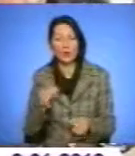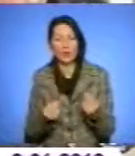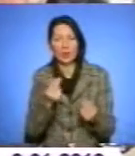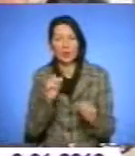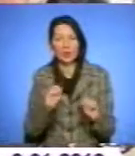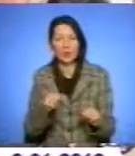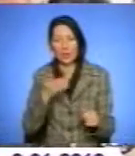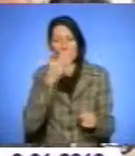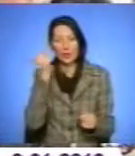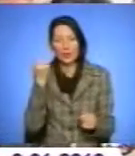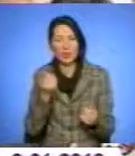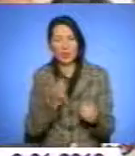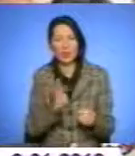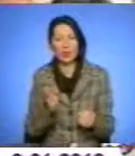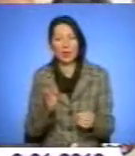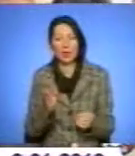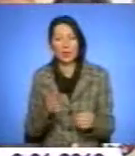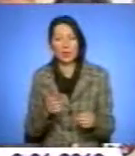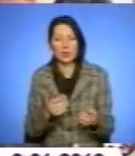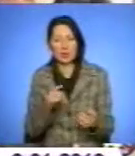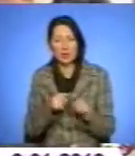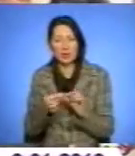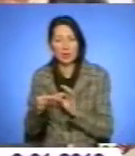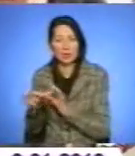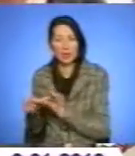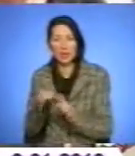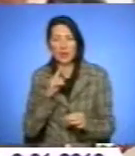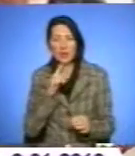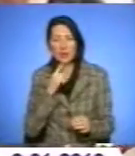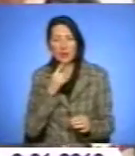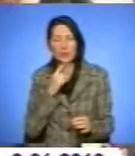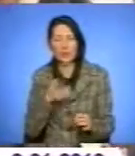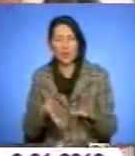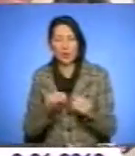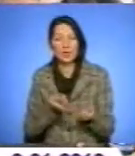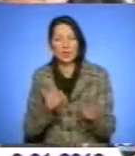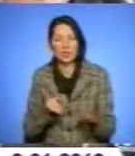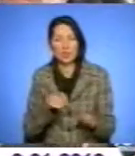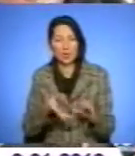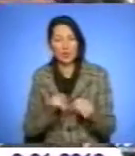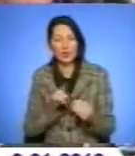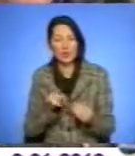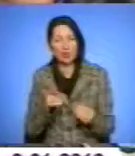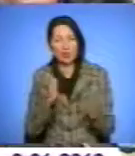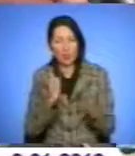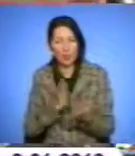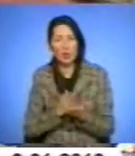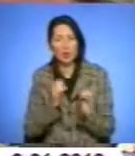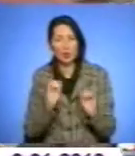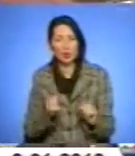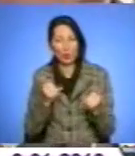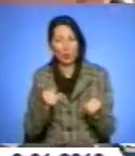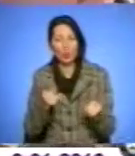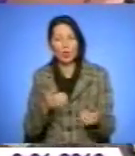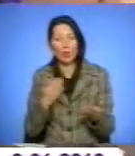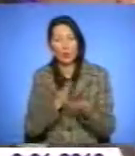яка вона була, складна, терниста, але результат залишиться. Результат – це те, що ми маємо сьогодні. Ми маємо вільну, незалежну